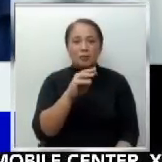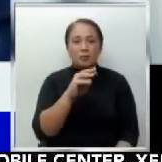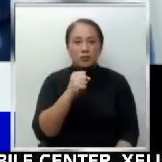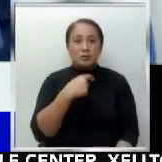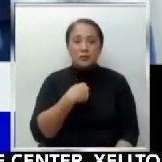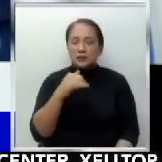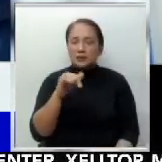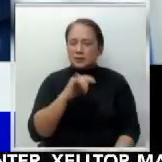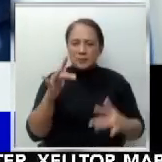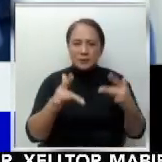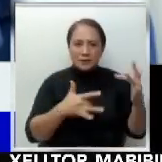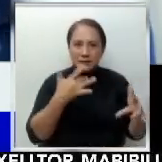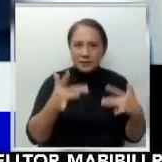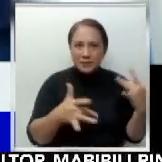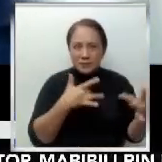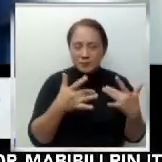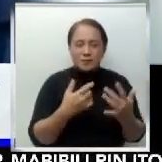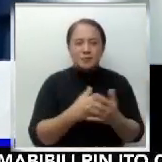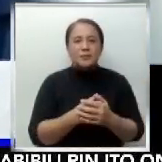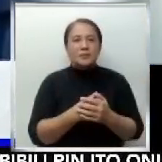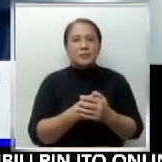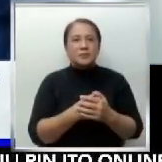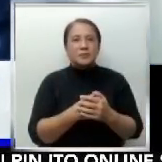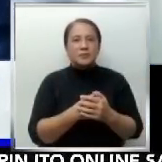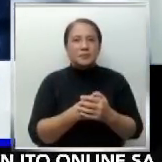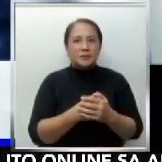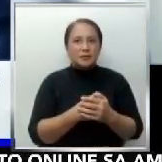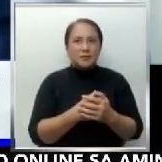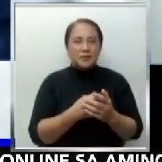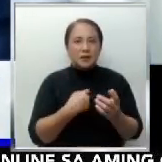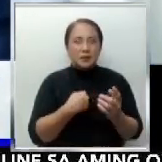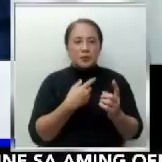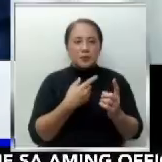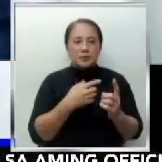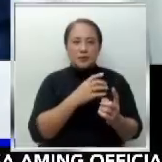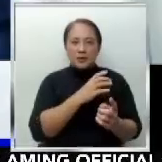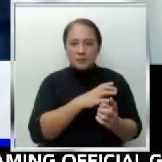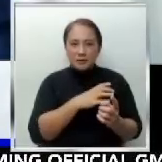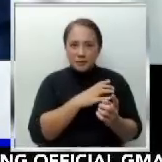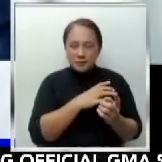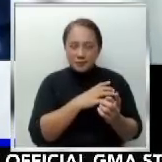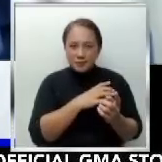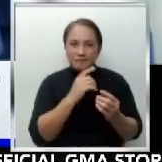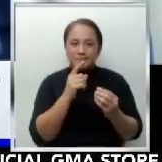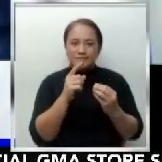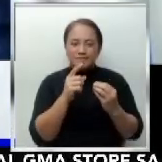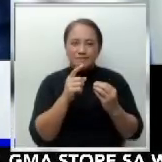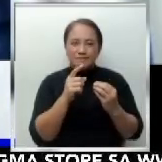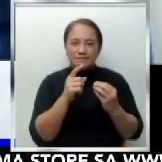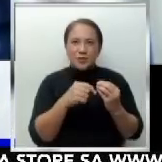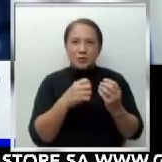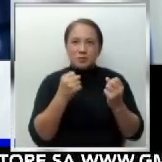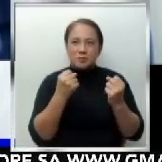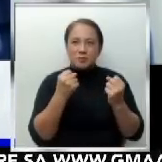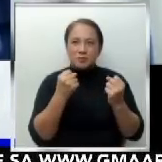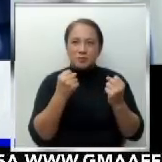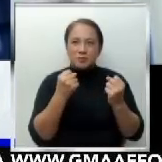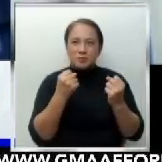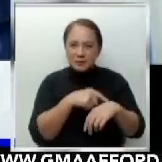in ko yung shoes ng isang character na ilang beses na rin nating